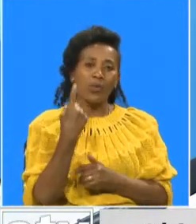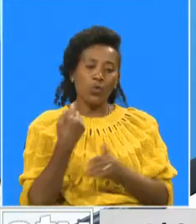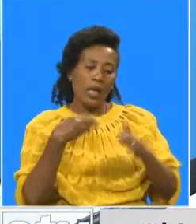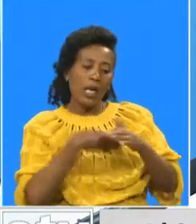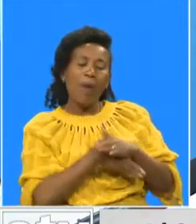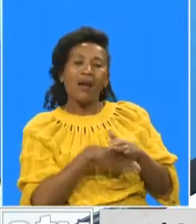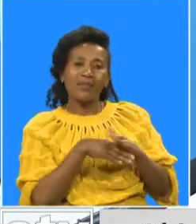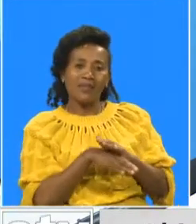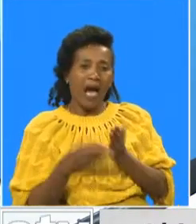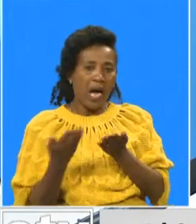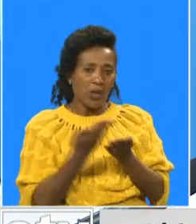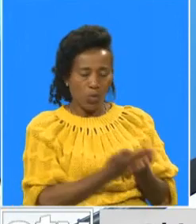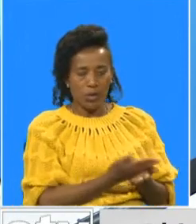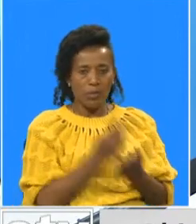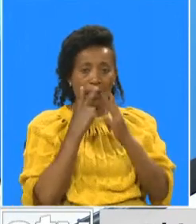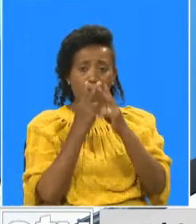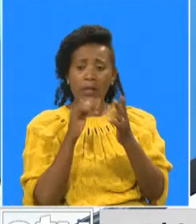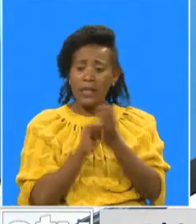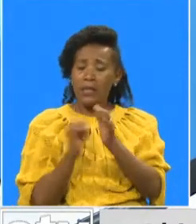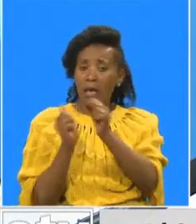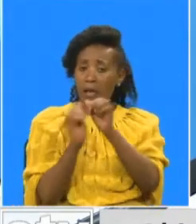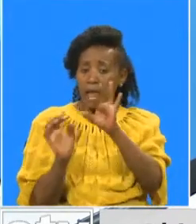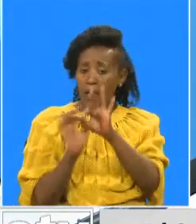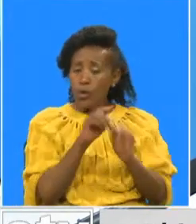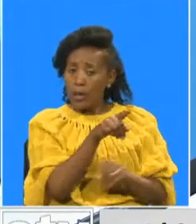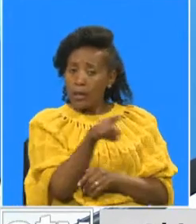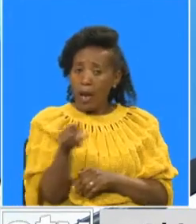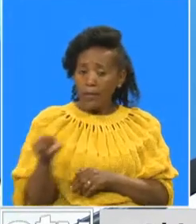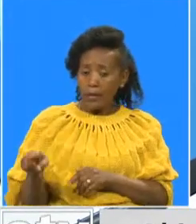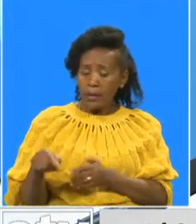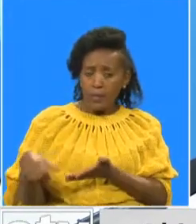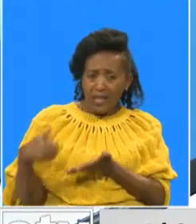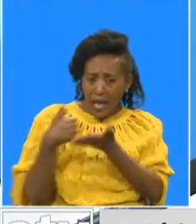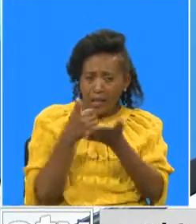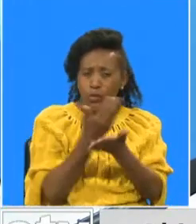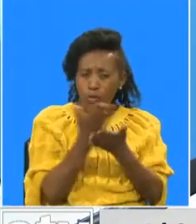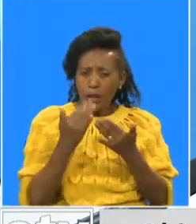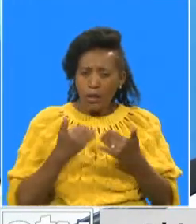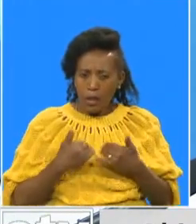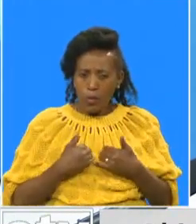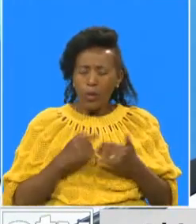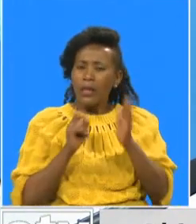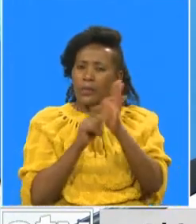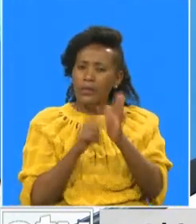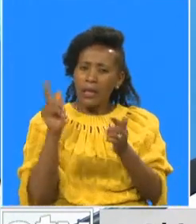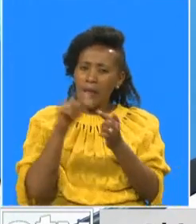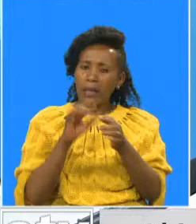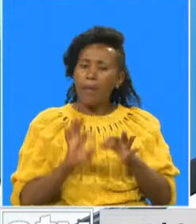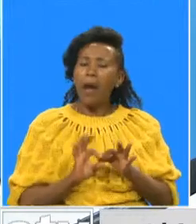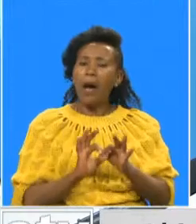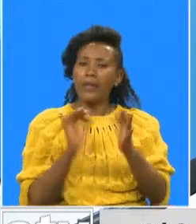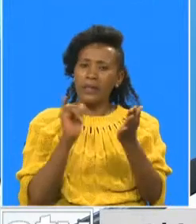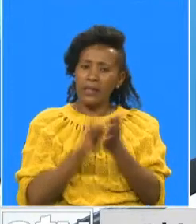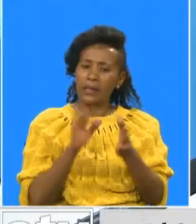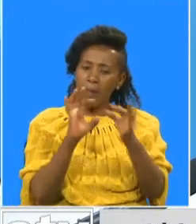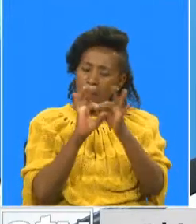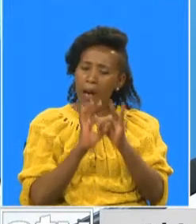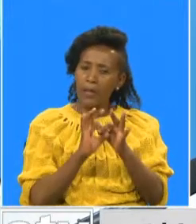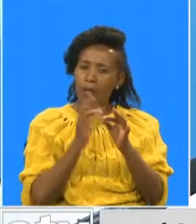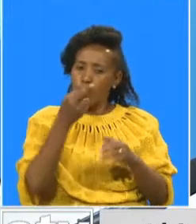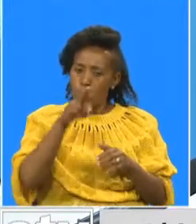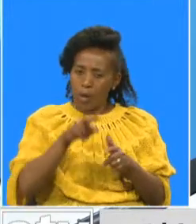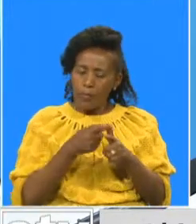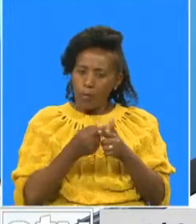የግብዓት አቅርቦትን በተመለከተ ነው። ከዚህ ጋር ታይዞ እናንተስ የምታግዟቸው ነገር አለ ወይ? ለምሳሌ እንደ ማህበር እንደዚህ በማህበራቱ